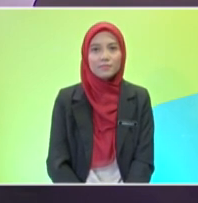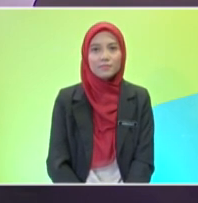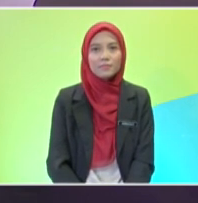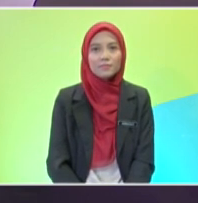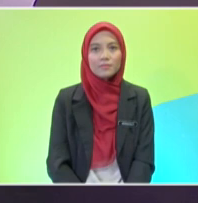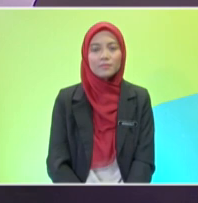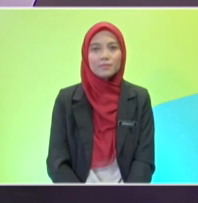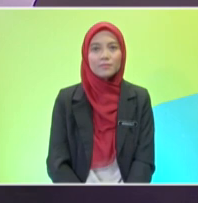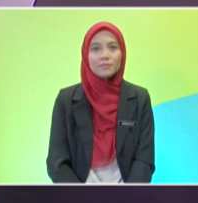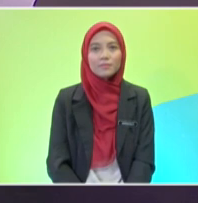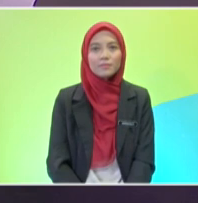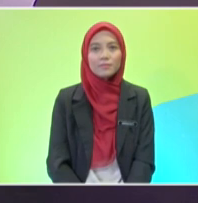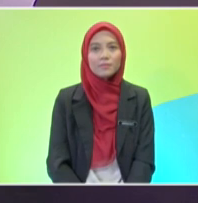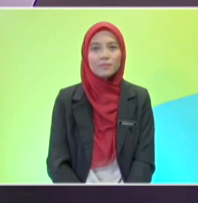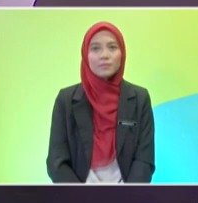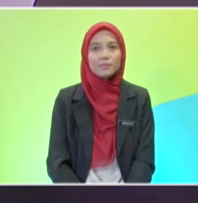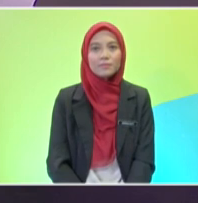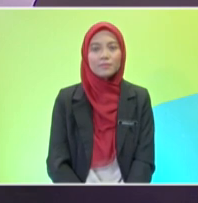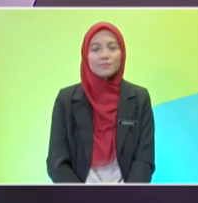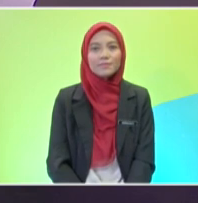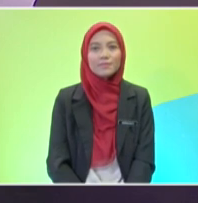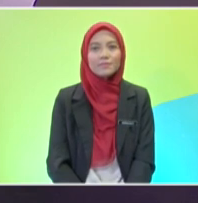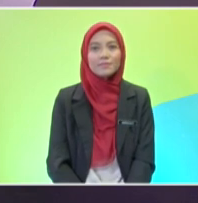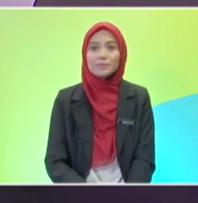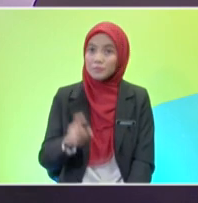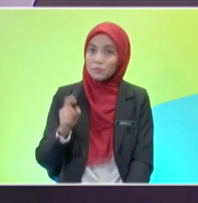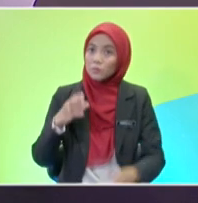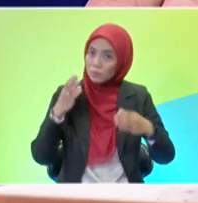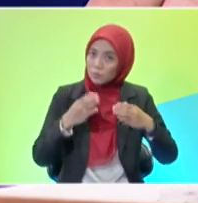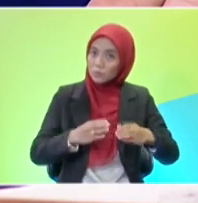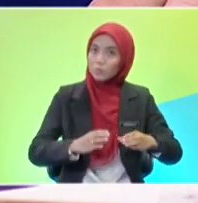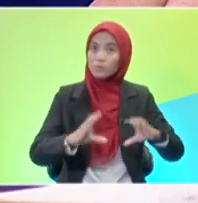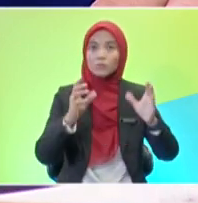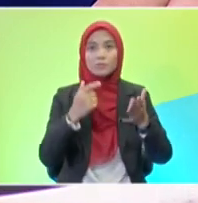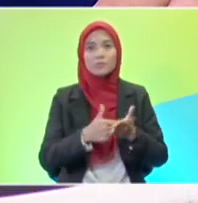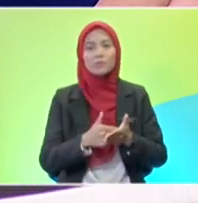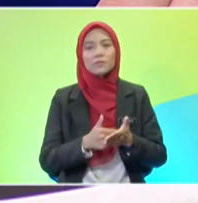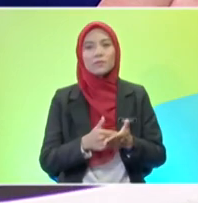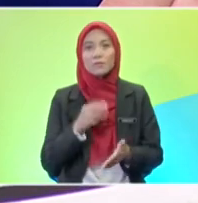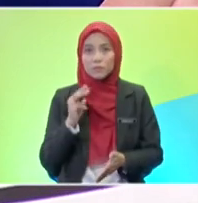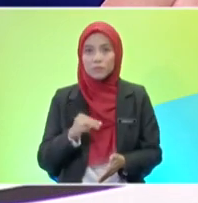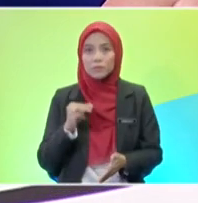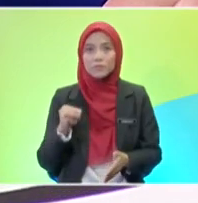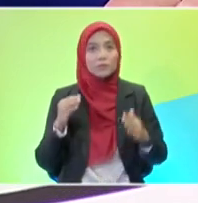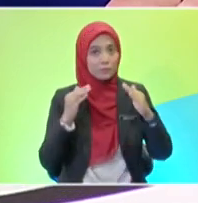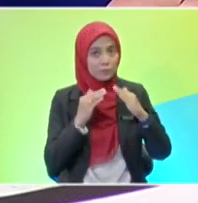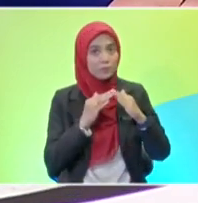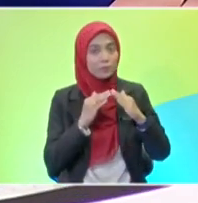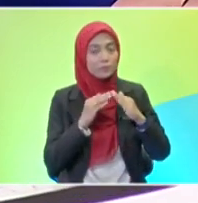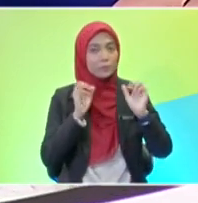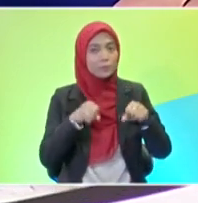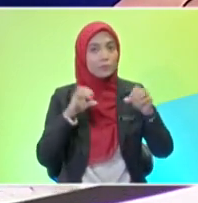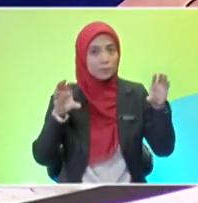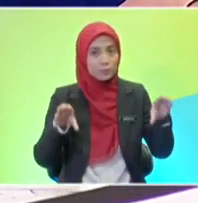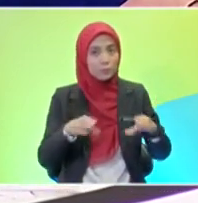Oke teruskan Jangan mengalah yang murid-murid buat dekat rumah lepas Tunjukkan pada